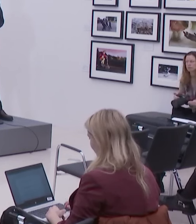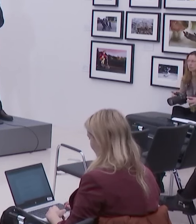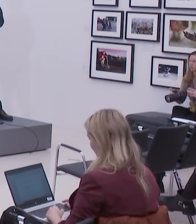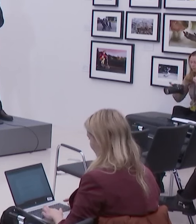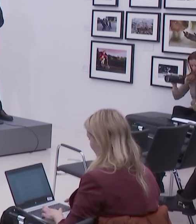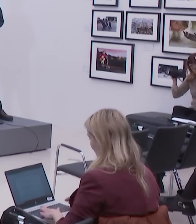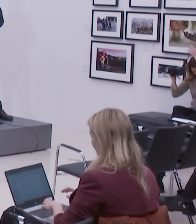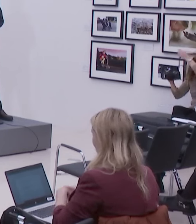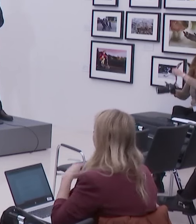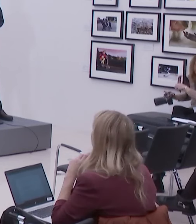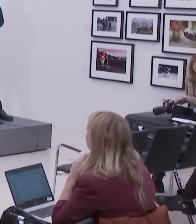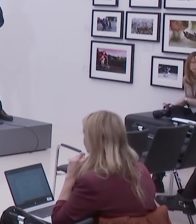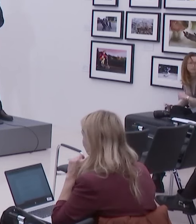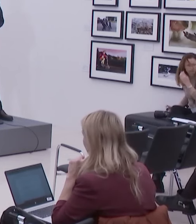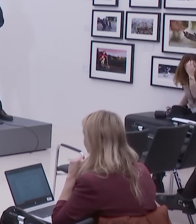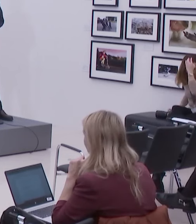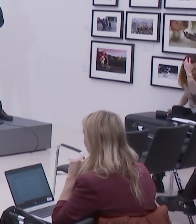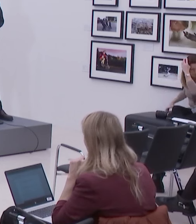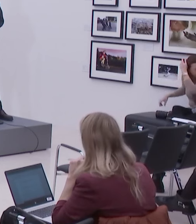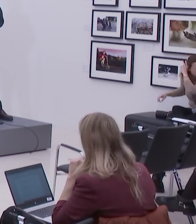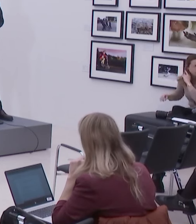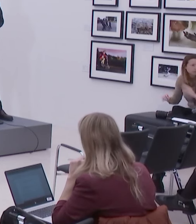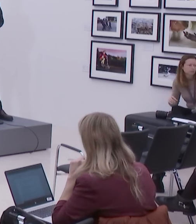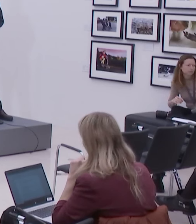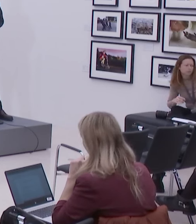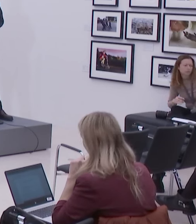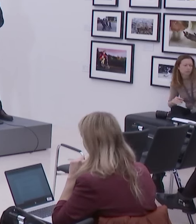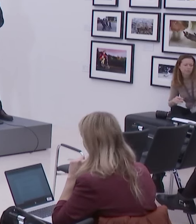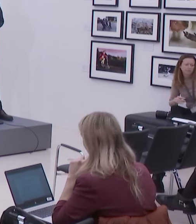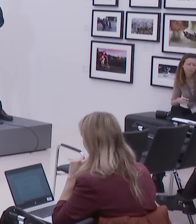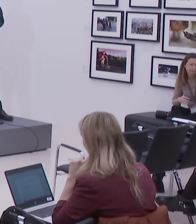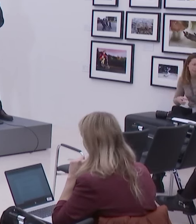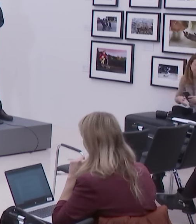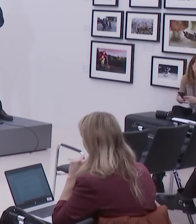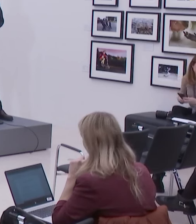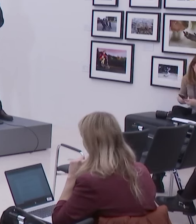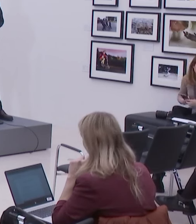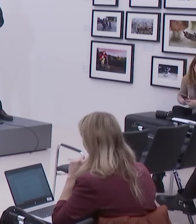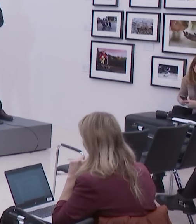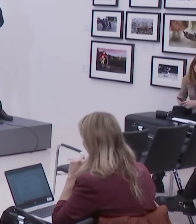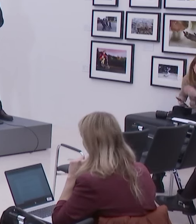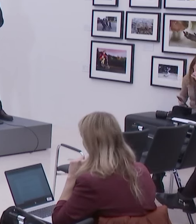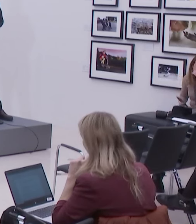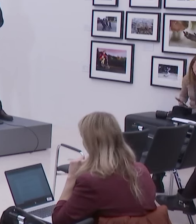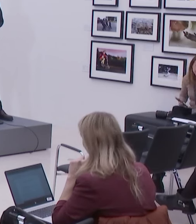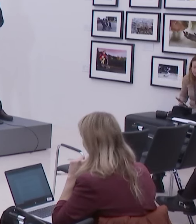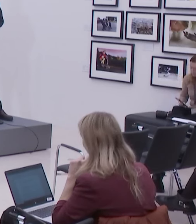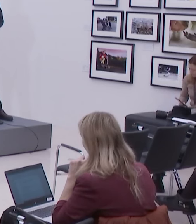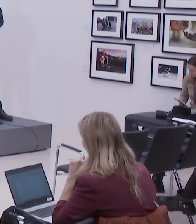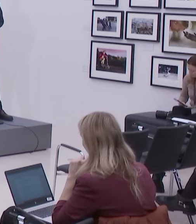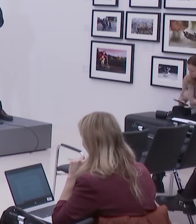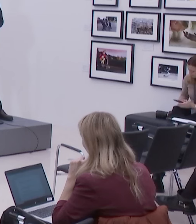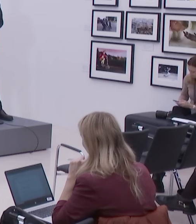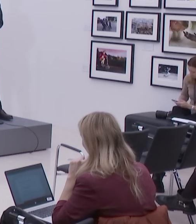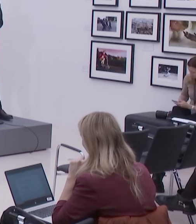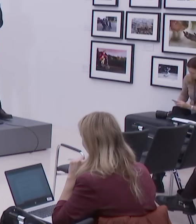konkreten Projekte in Ihrem Zuständigkeitsbereich können Sie denn noch realistisch bis zur Wahl,